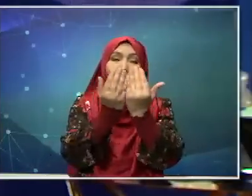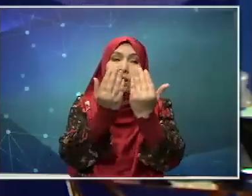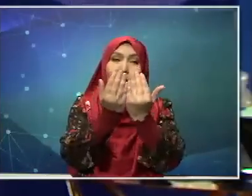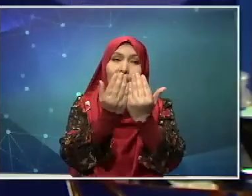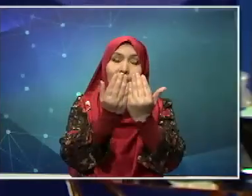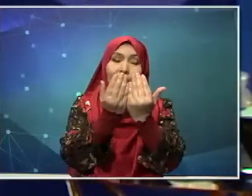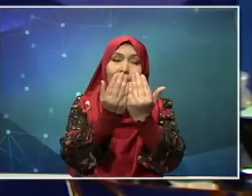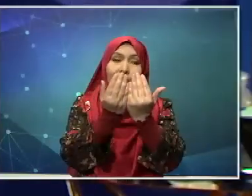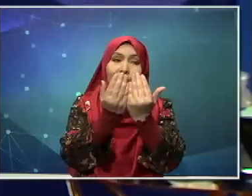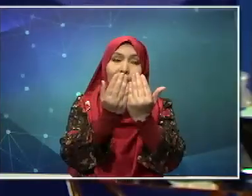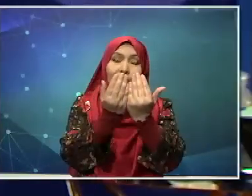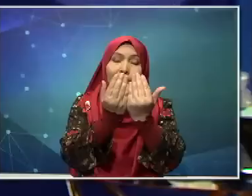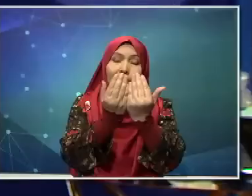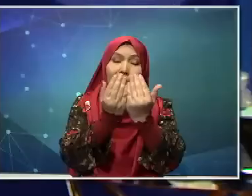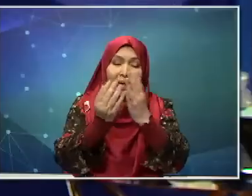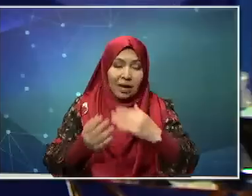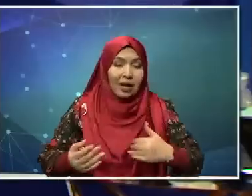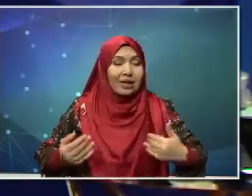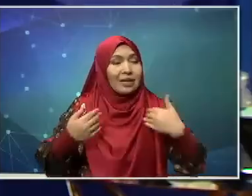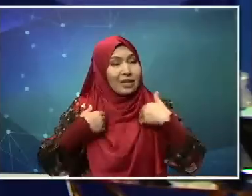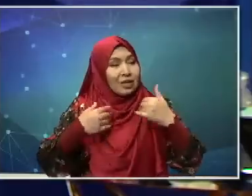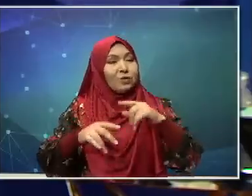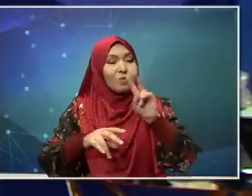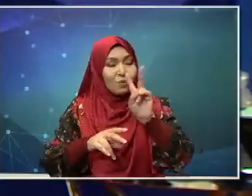ini 22